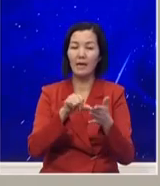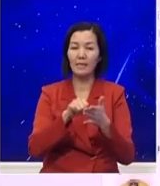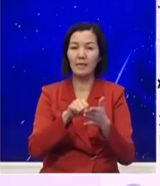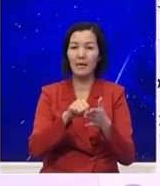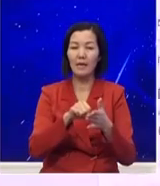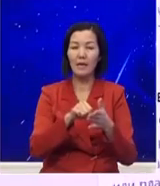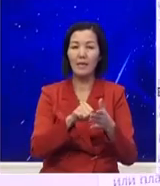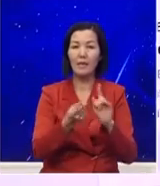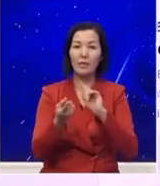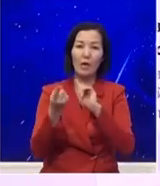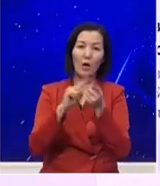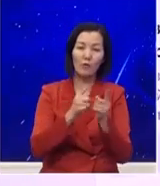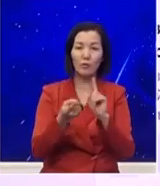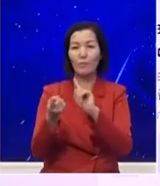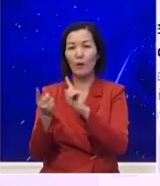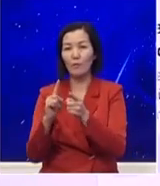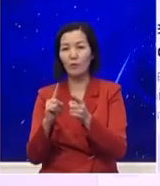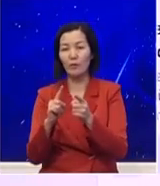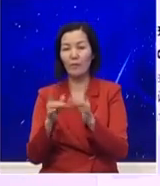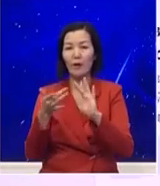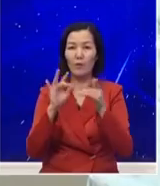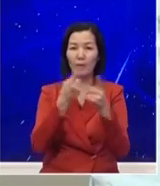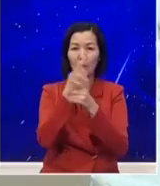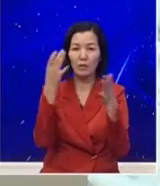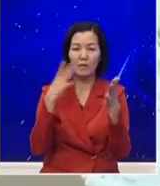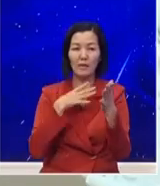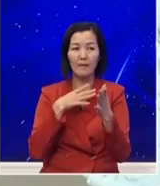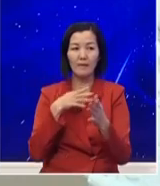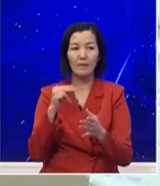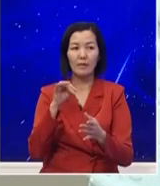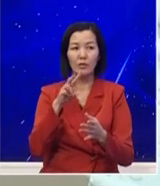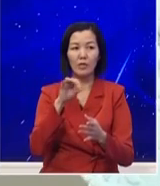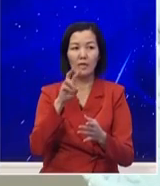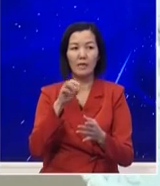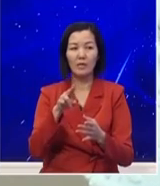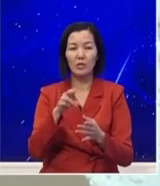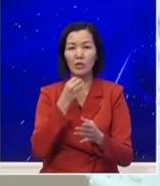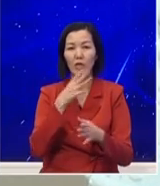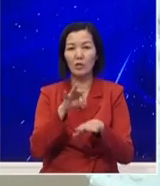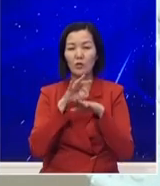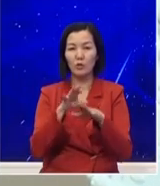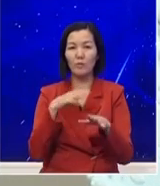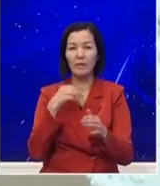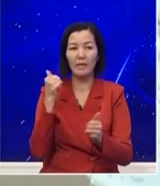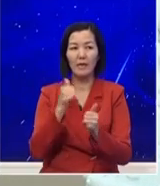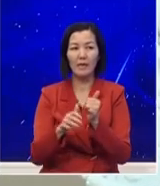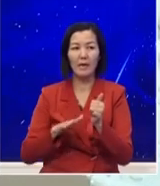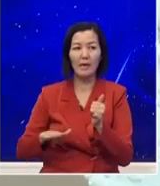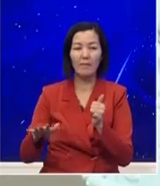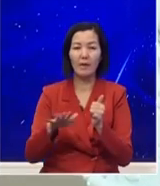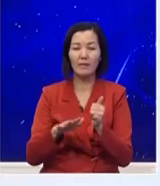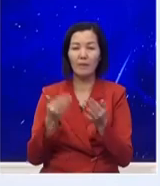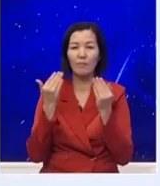бірі Мұқағали өлеңдерін оқып, желіге жүктеп жатыр. Челлендж жақсы жүріп жатыр. Әр аймақтан, міне